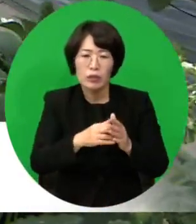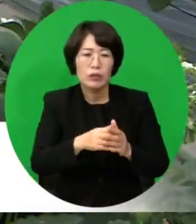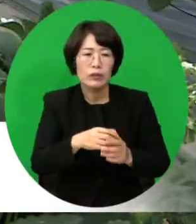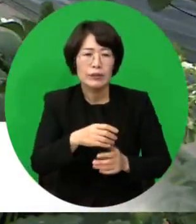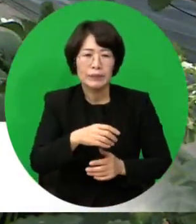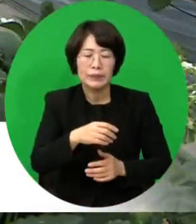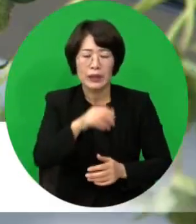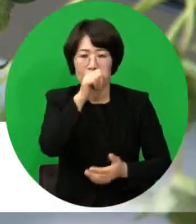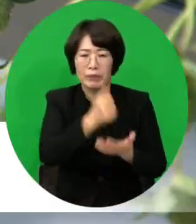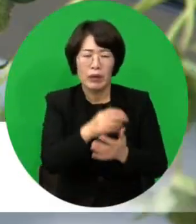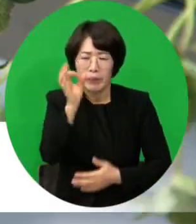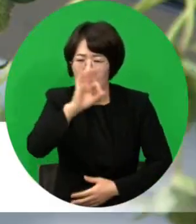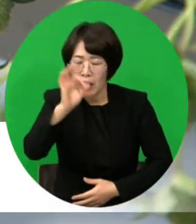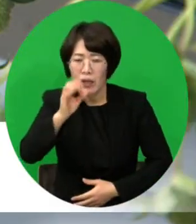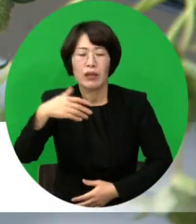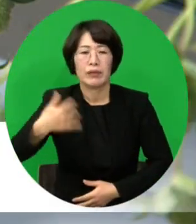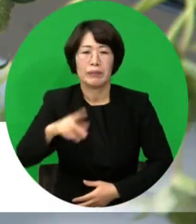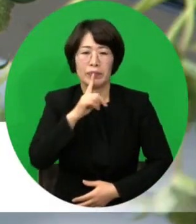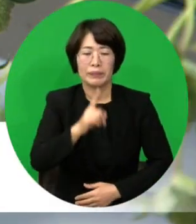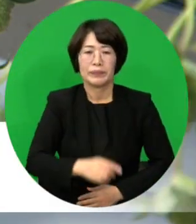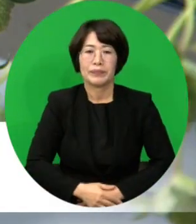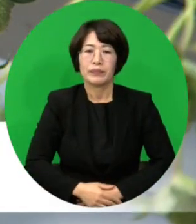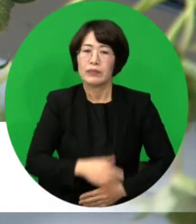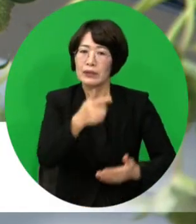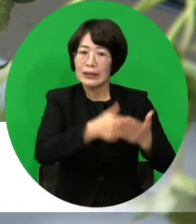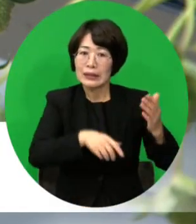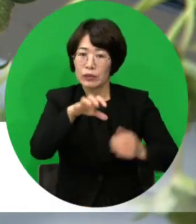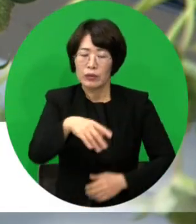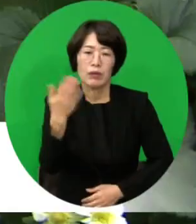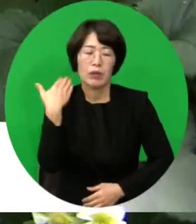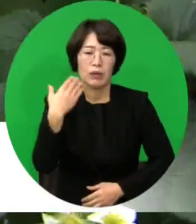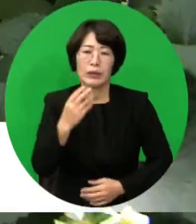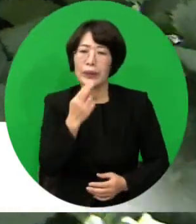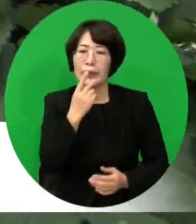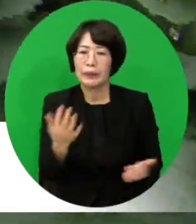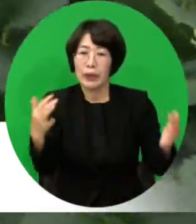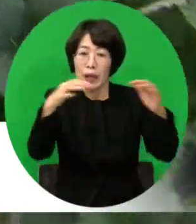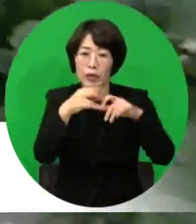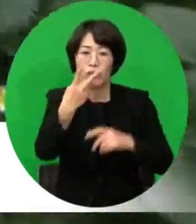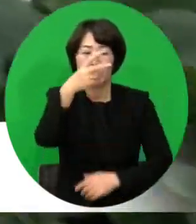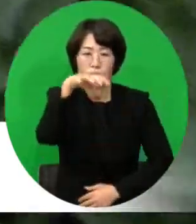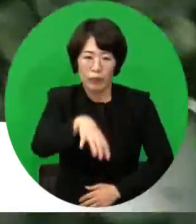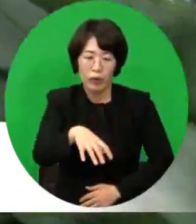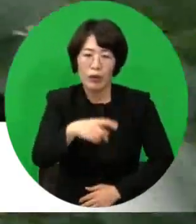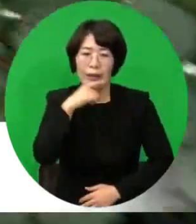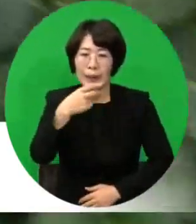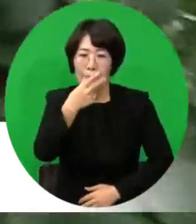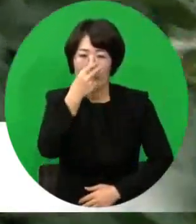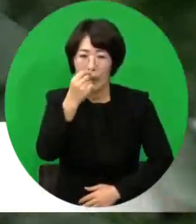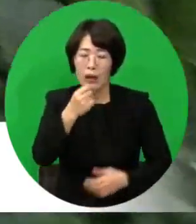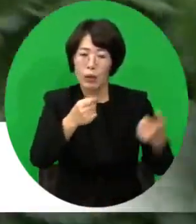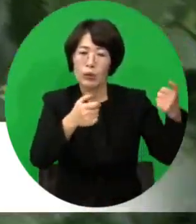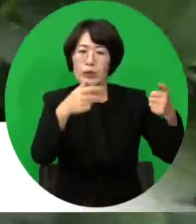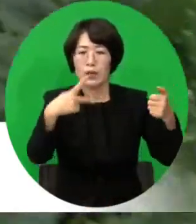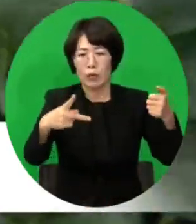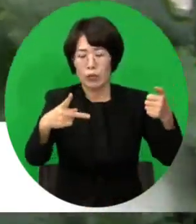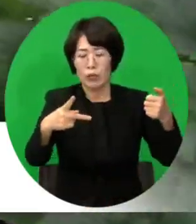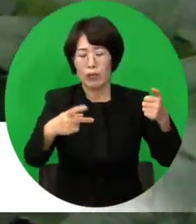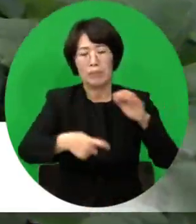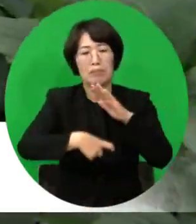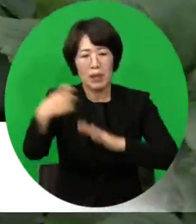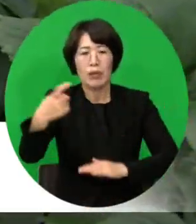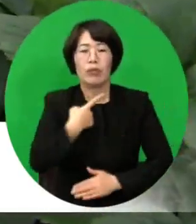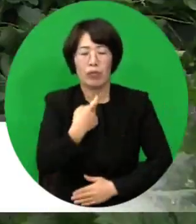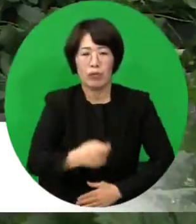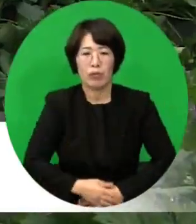특정하지 못했다고 밝혔습니다 강진에서는 최근 시설하우스 두 곳에서 이따라 딸기 50kg이 도난 피해를